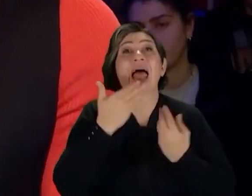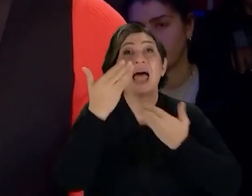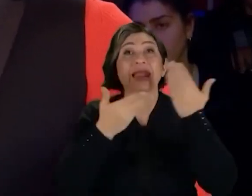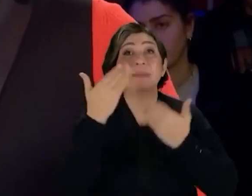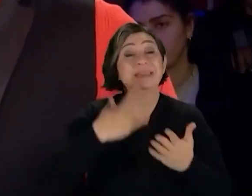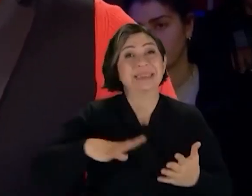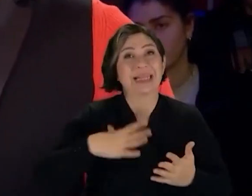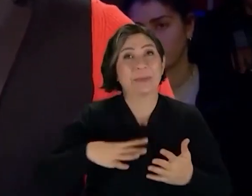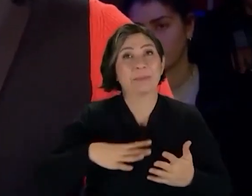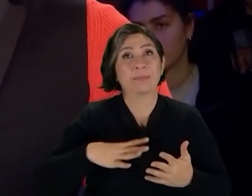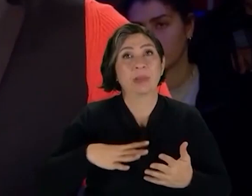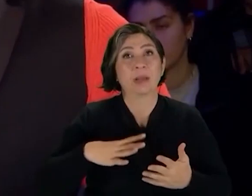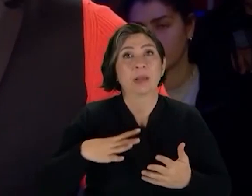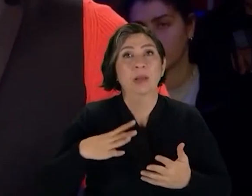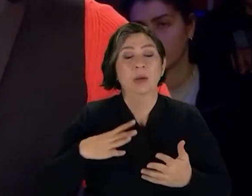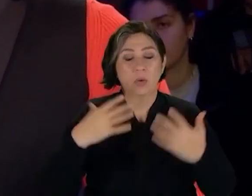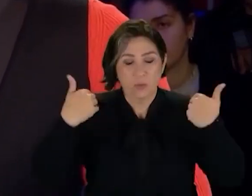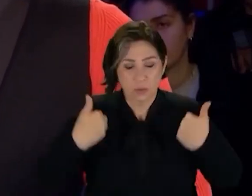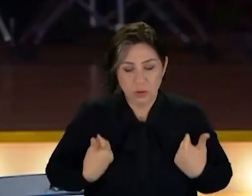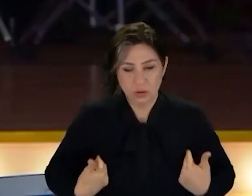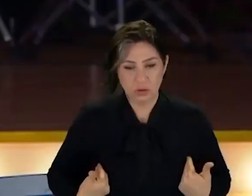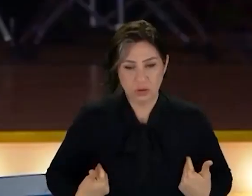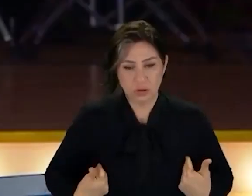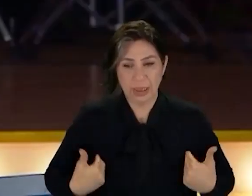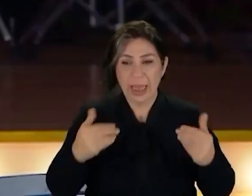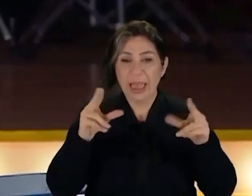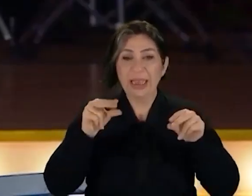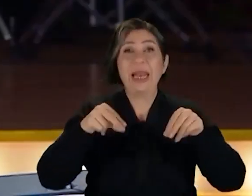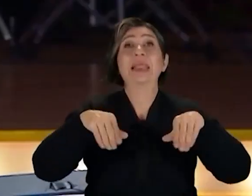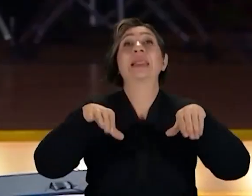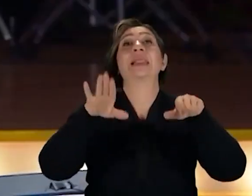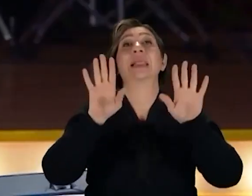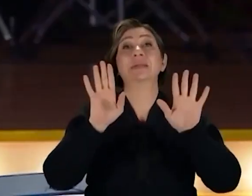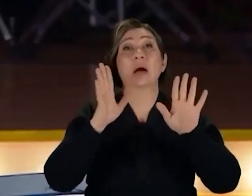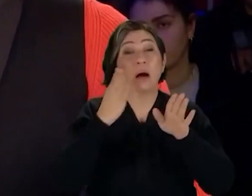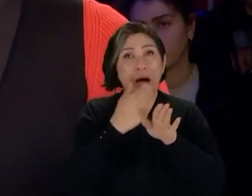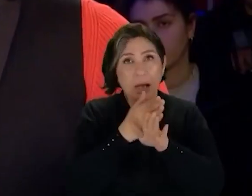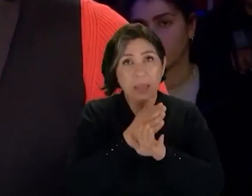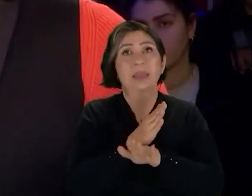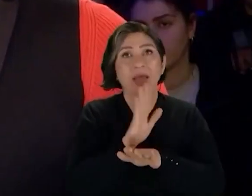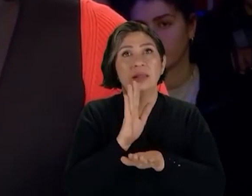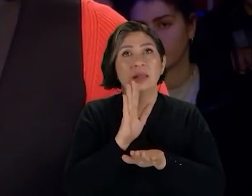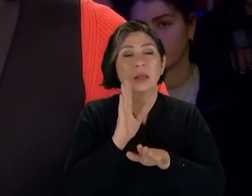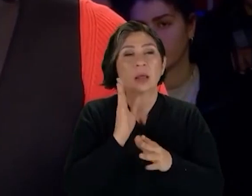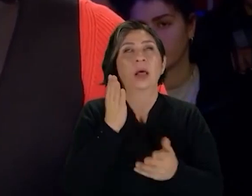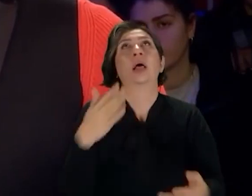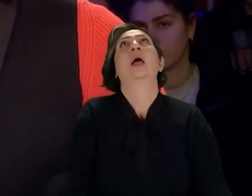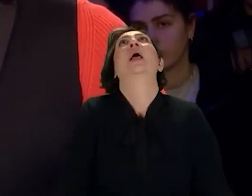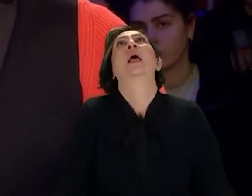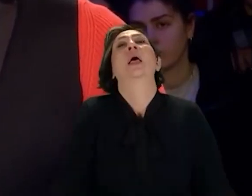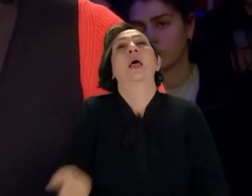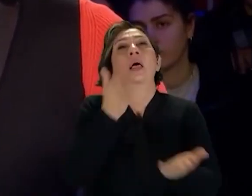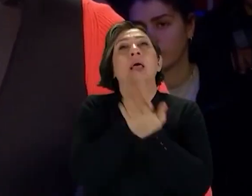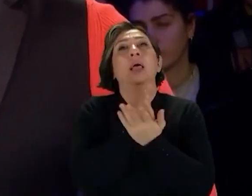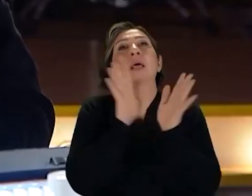anlatmak istediğim ve Hani kondisyonunda yeterli değilse zaten hakikaten yataktan kalkamaz